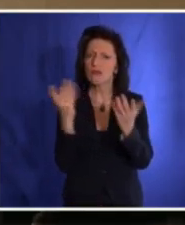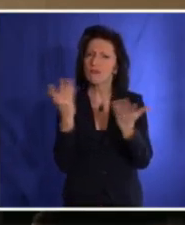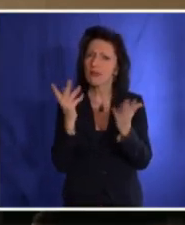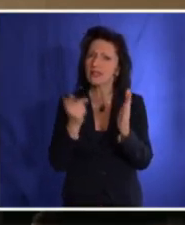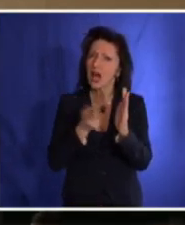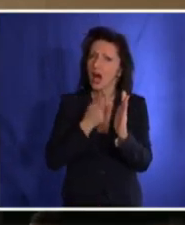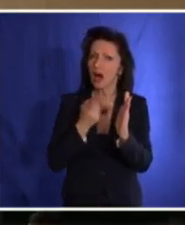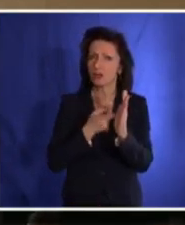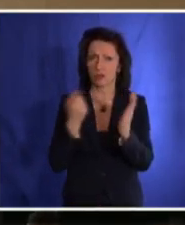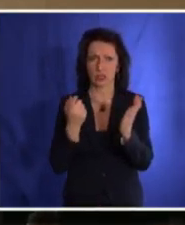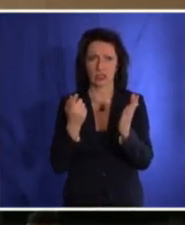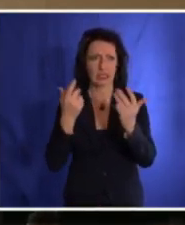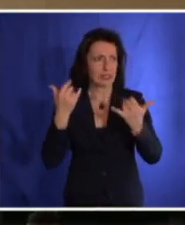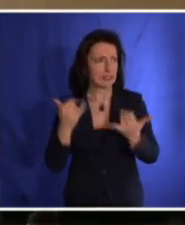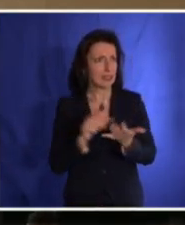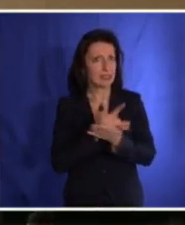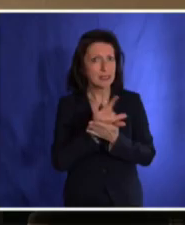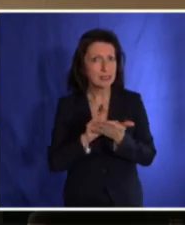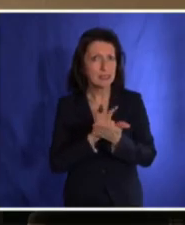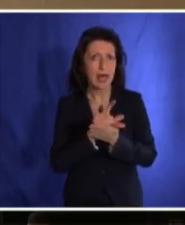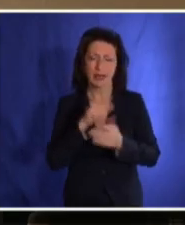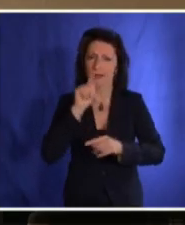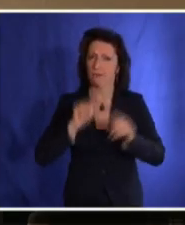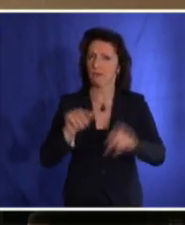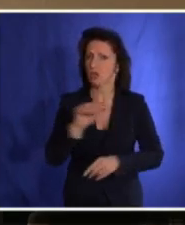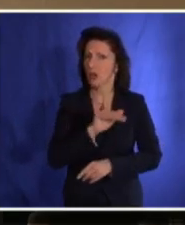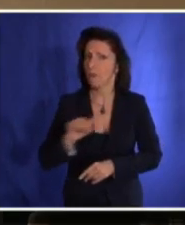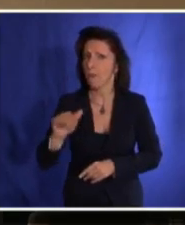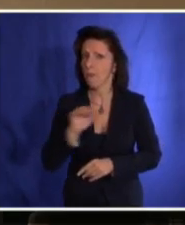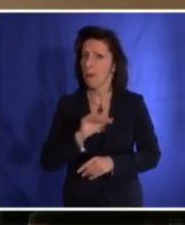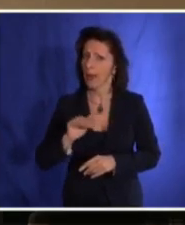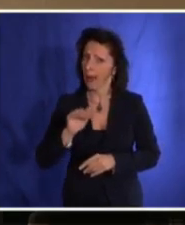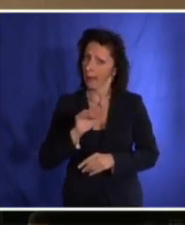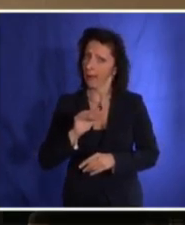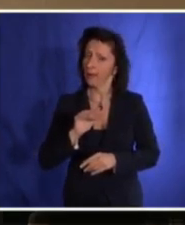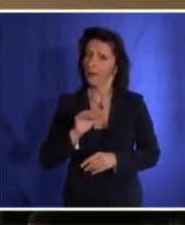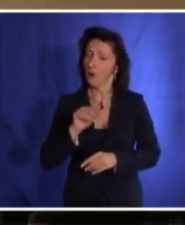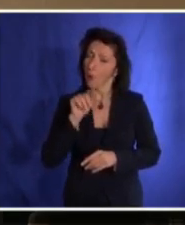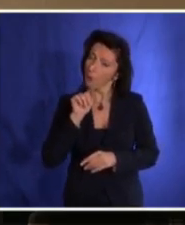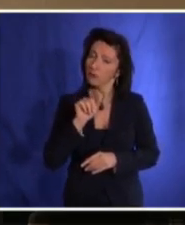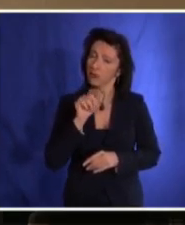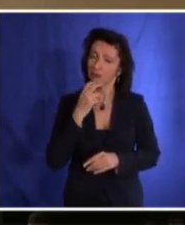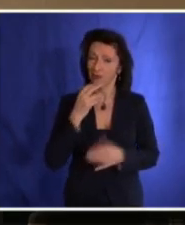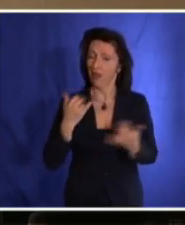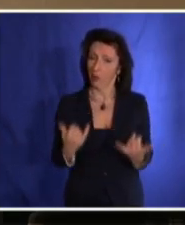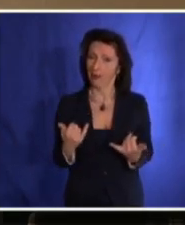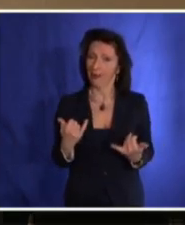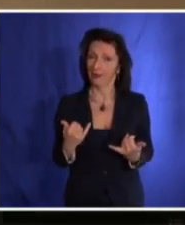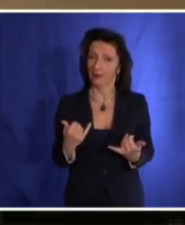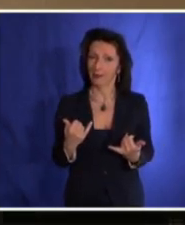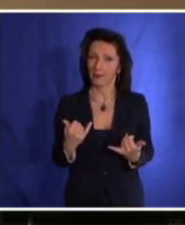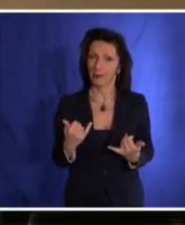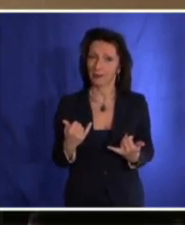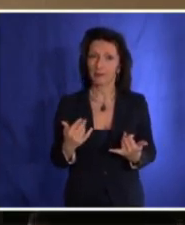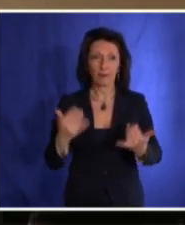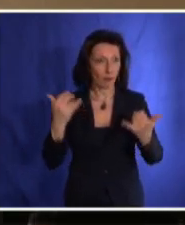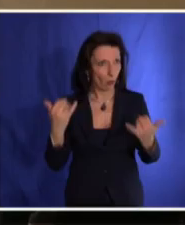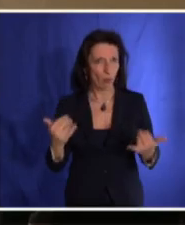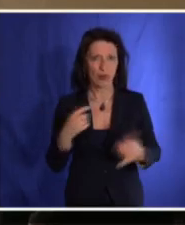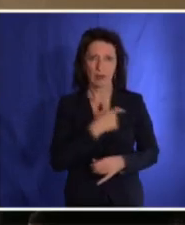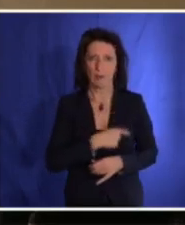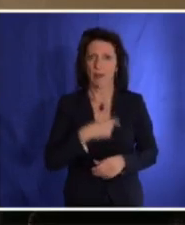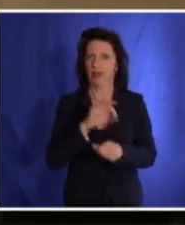der Zeit in den einzelnen Bereichen. Und das wollen wir auch heute tun. Das wollen wir heute tun bei diesem